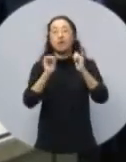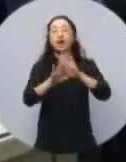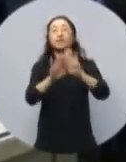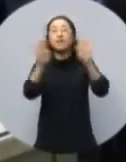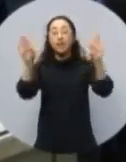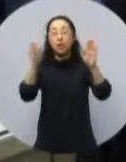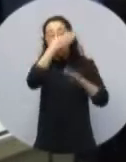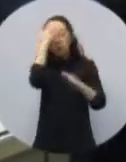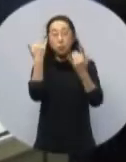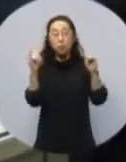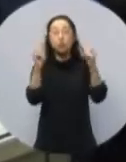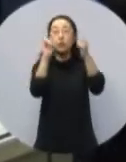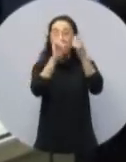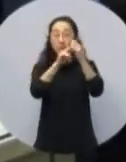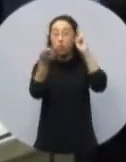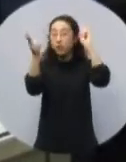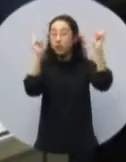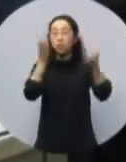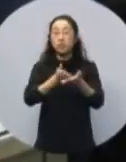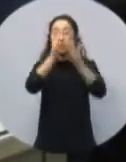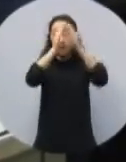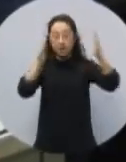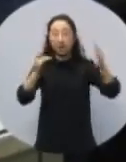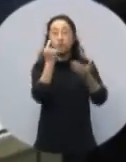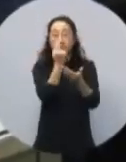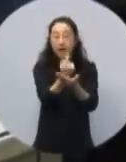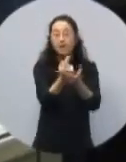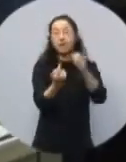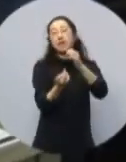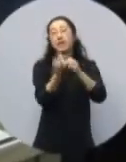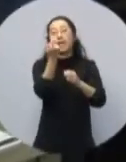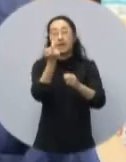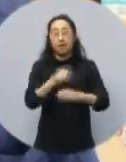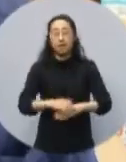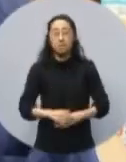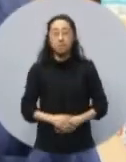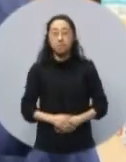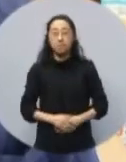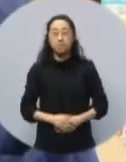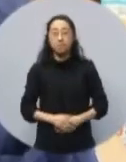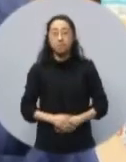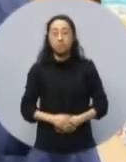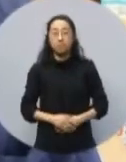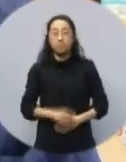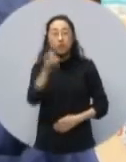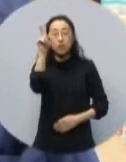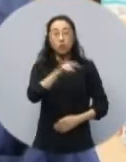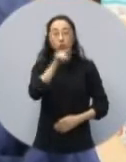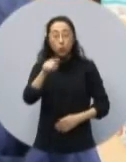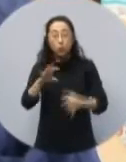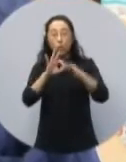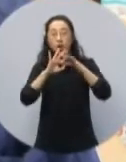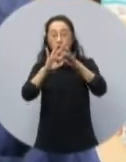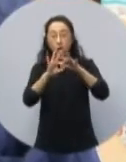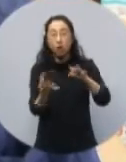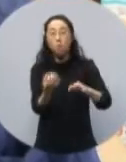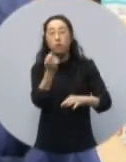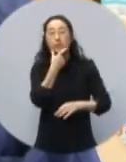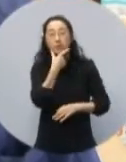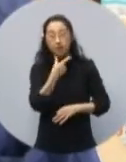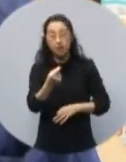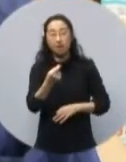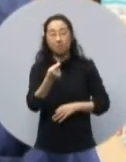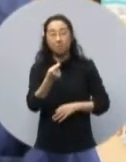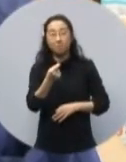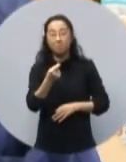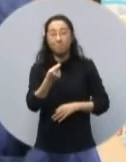された若者のための企業説明会への参加でした。 人との関係を持ちたいっていうん